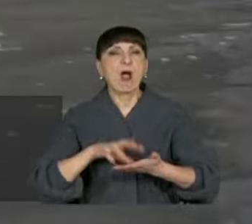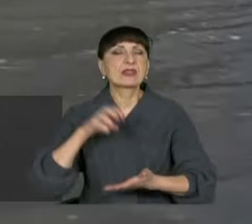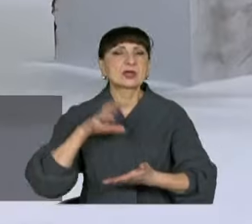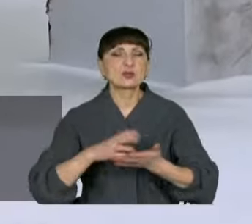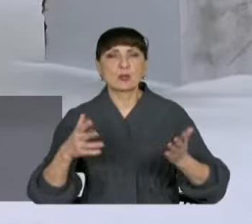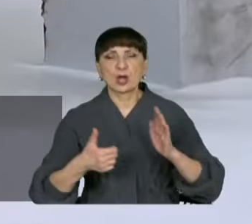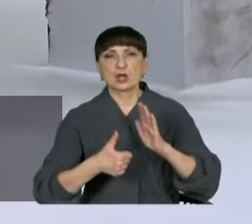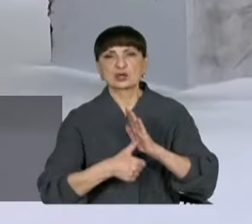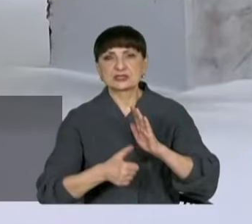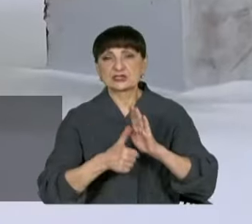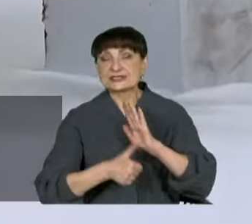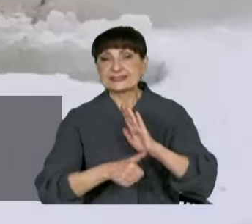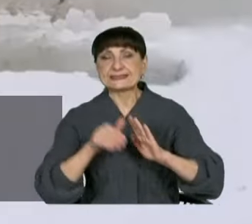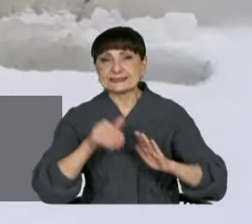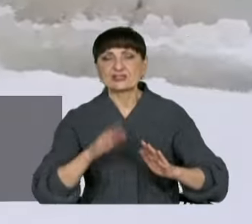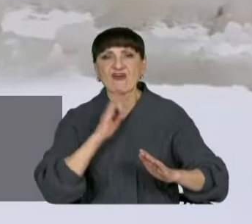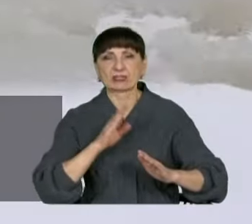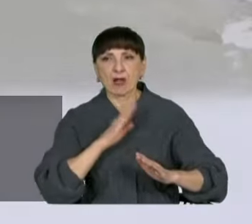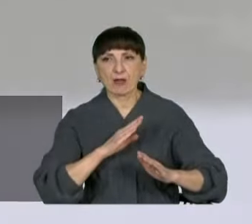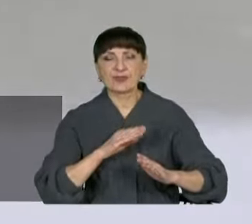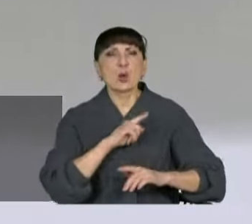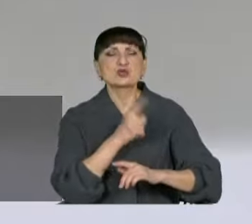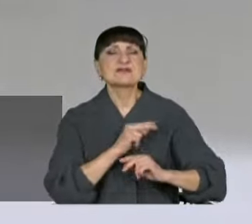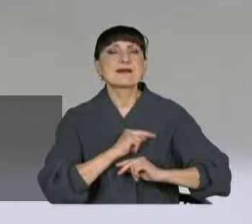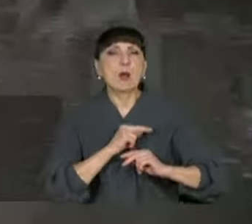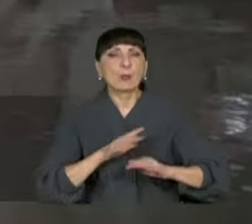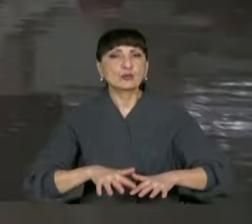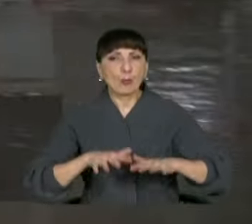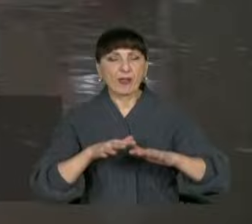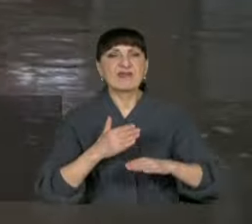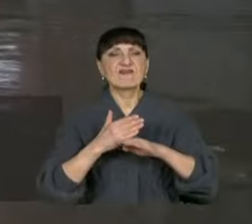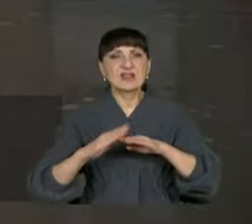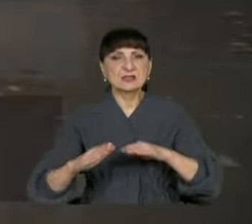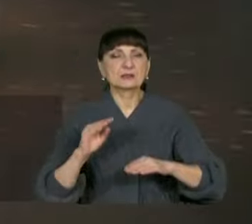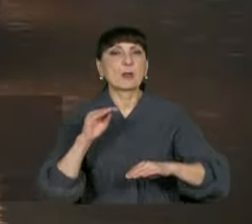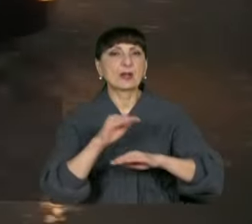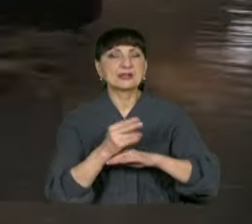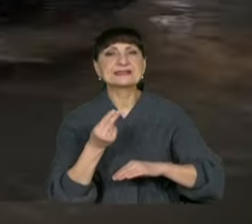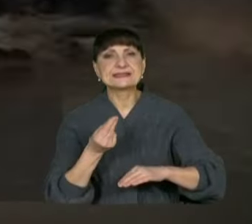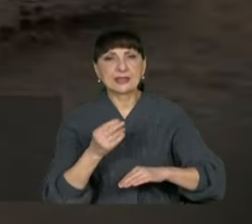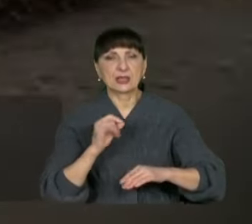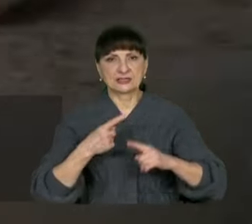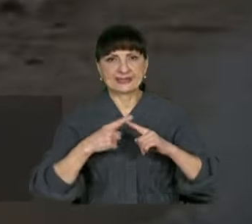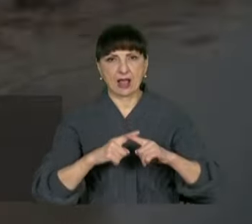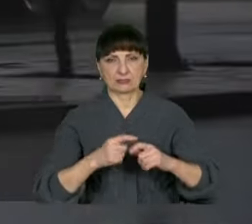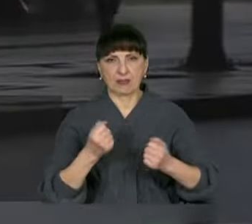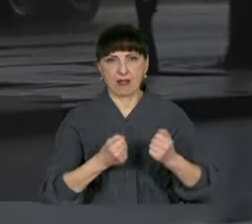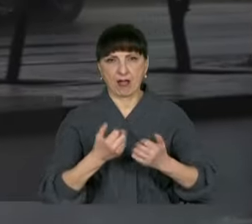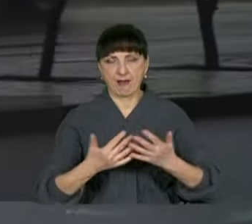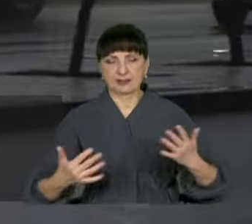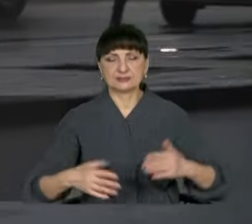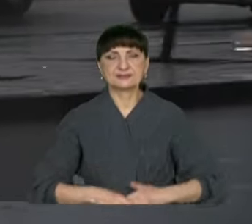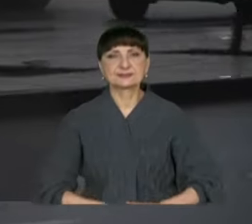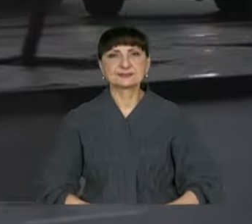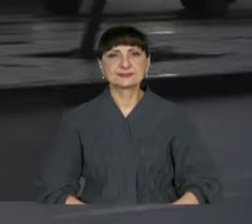более 60 тысяч кубометров воды. На усиленную борьбу с подтоплениями выделили дополнительные средства и технику. Диас Махамбетов,